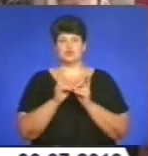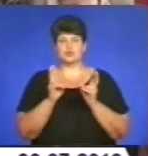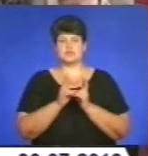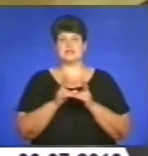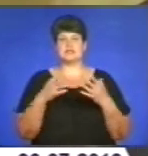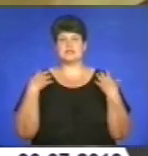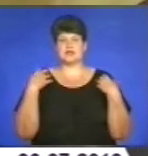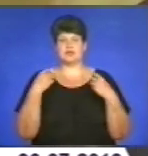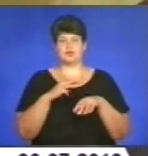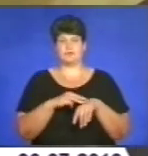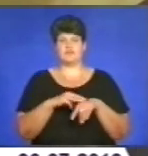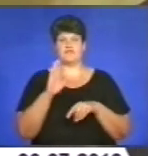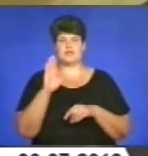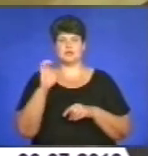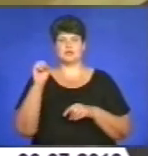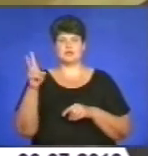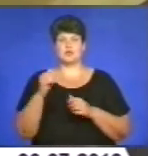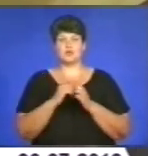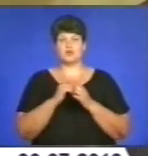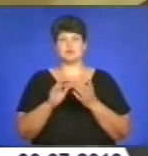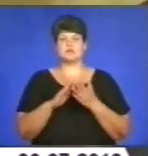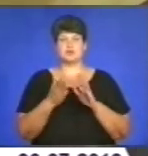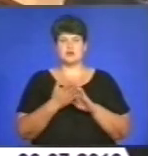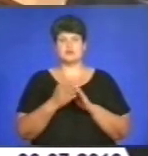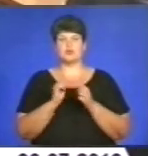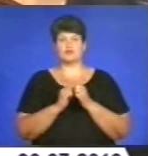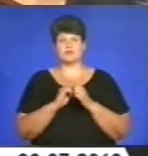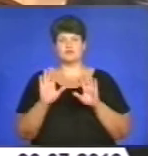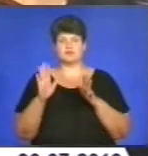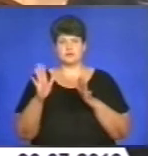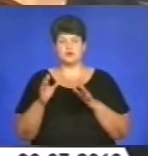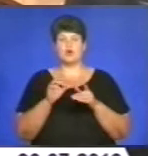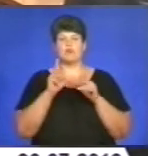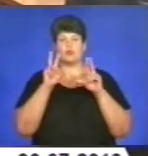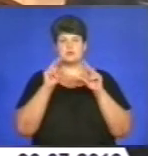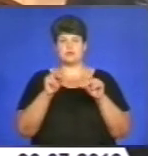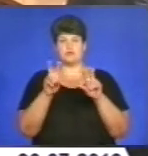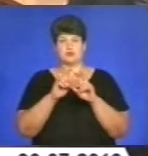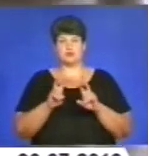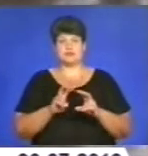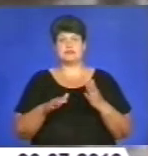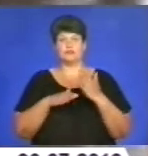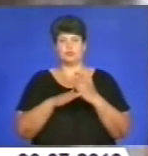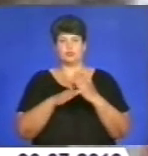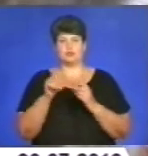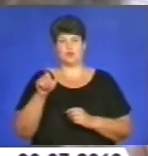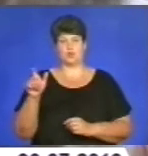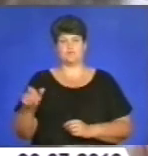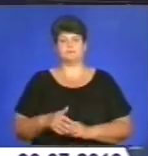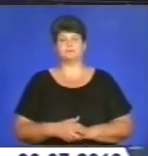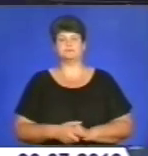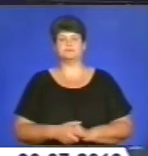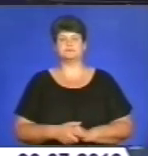начальником міліції. Віктор Сак кожну ситуацію, кожен випадок пообіцяв ретельно проаналізувати та допомогти людям.